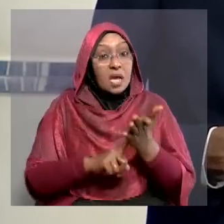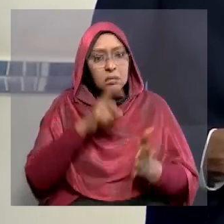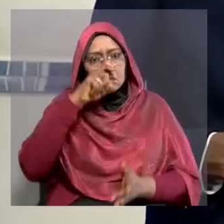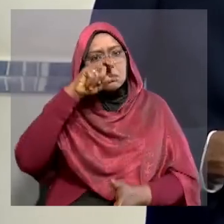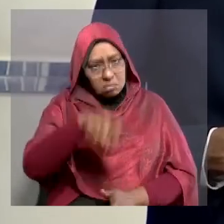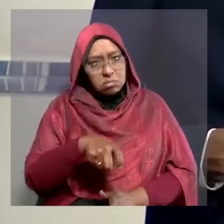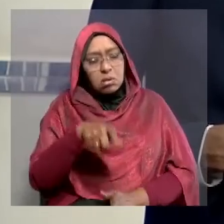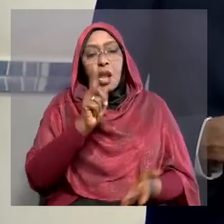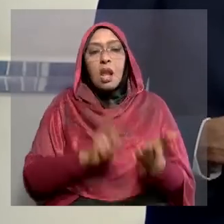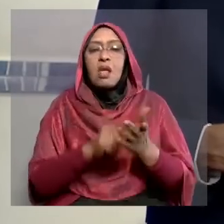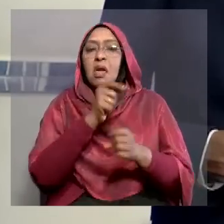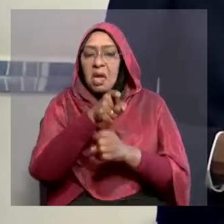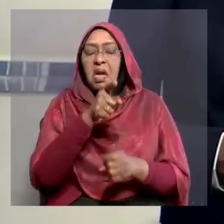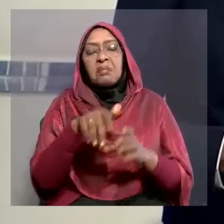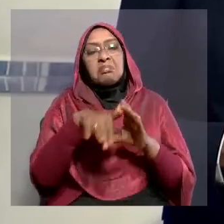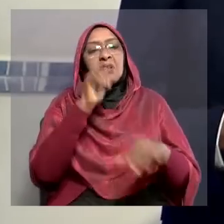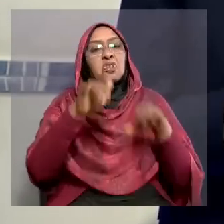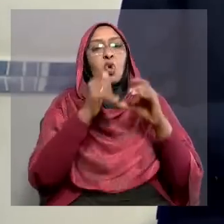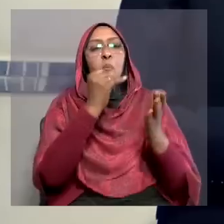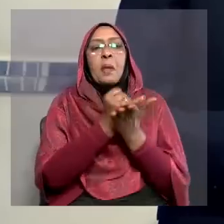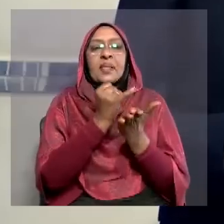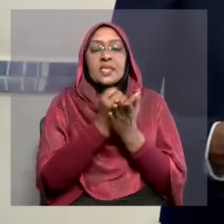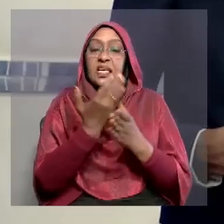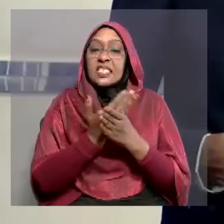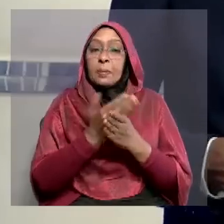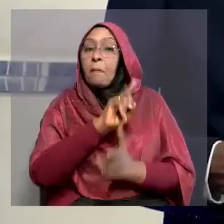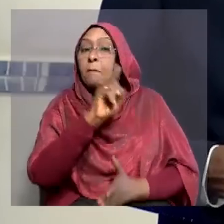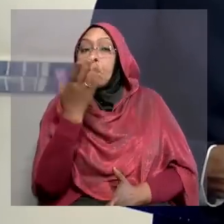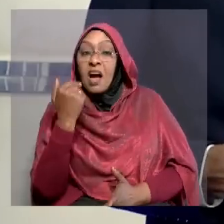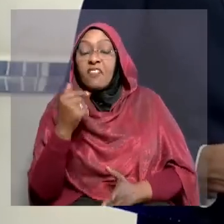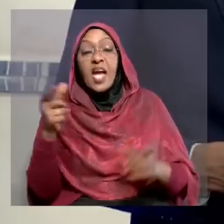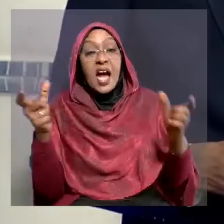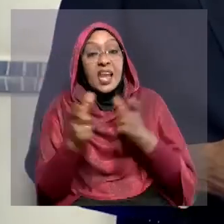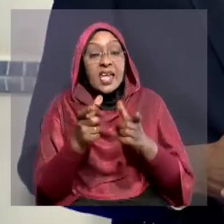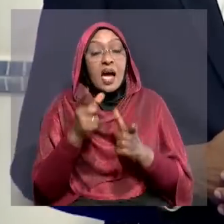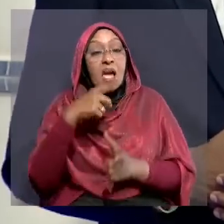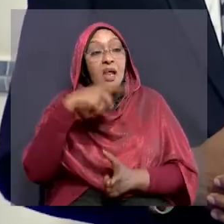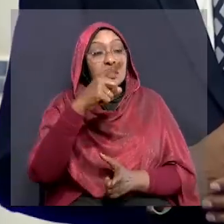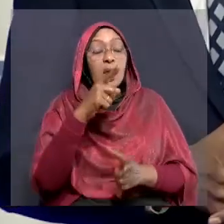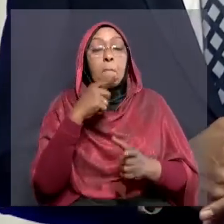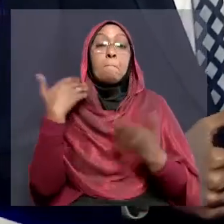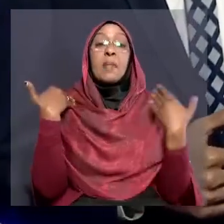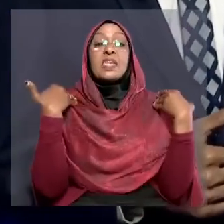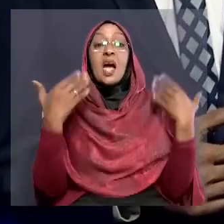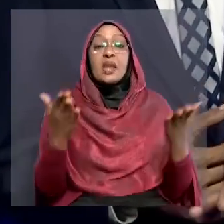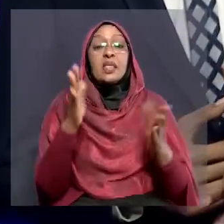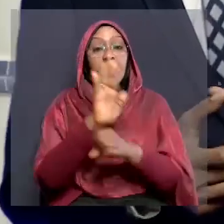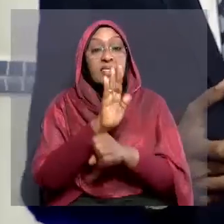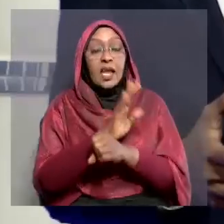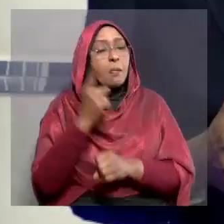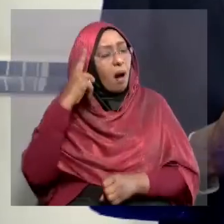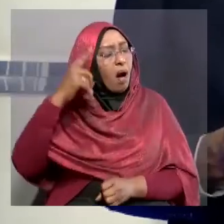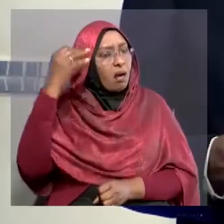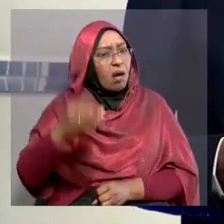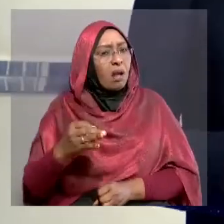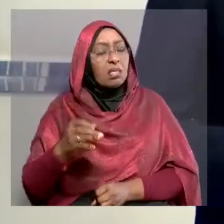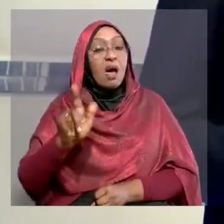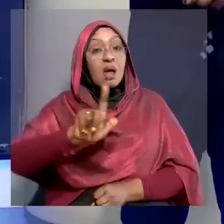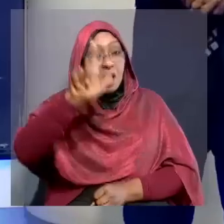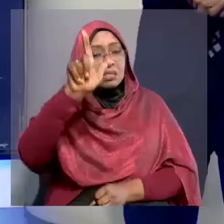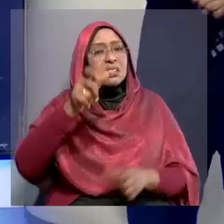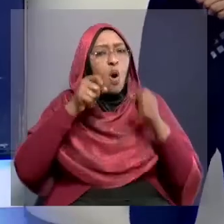دورا فاعلا في التسرب المدرسي لعدم وجود آلية لتطبيق مجانية التعليم رغم إصدار قرارات رئاسية